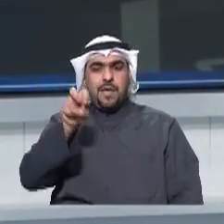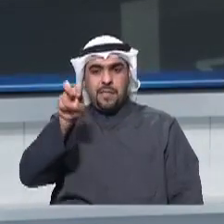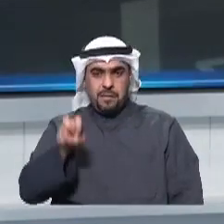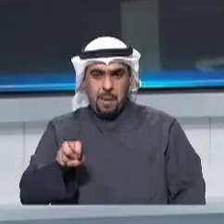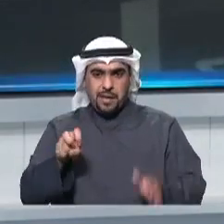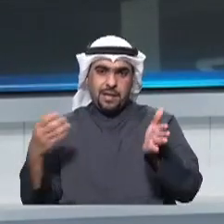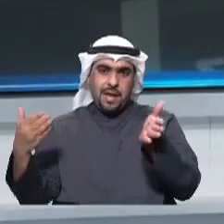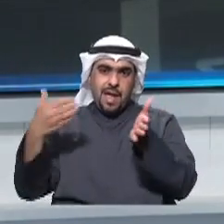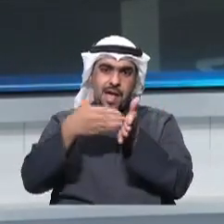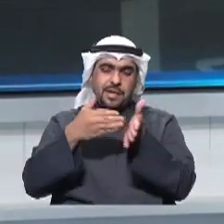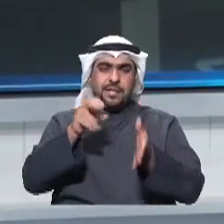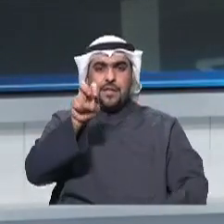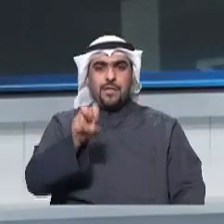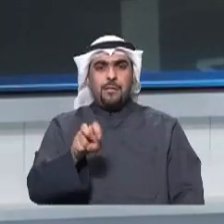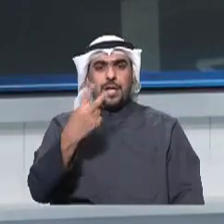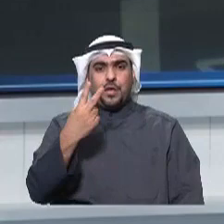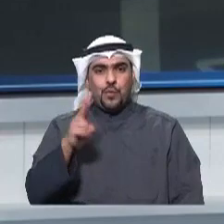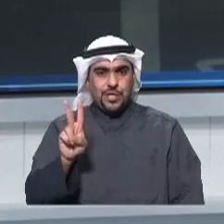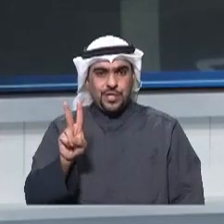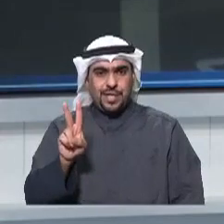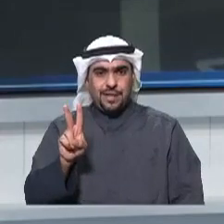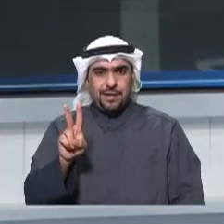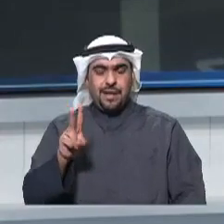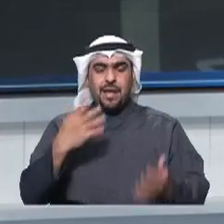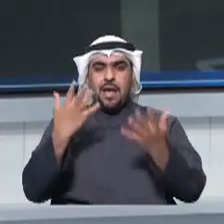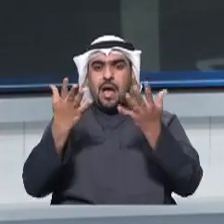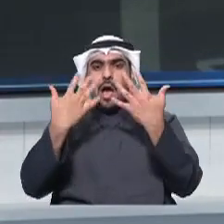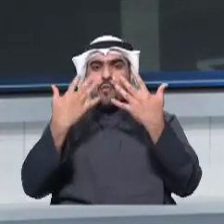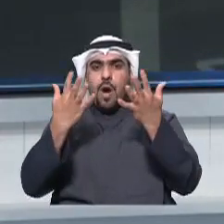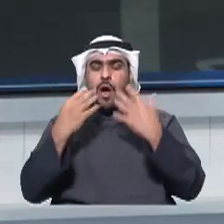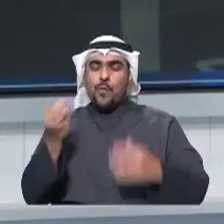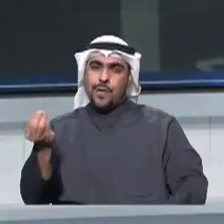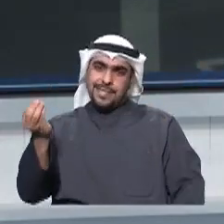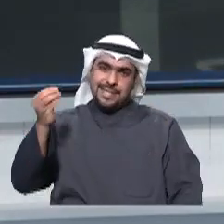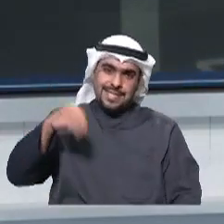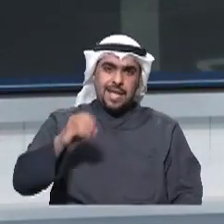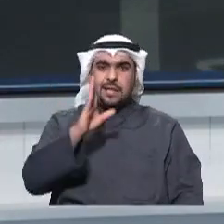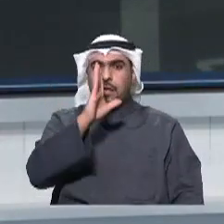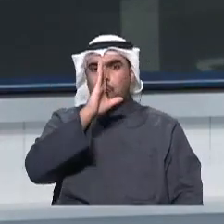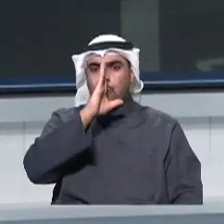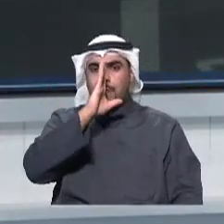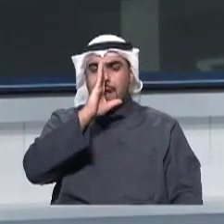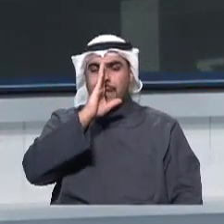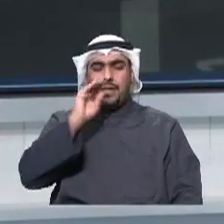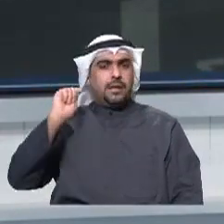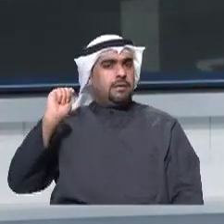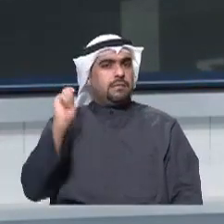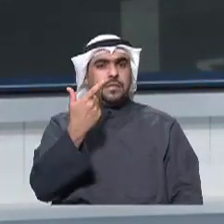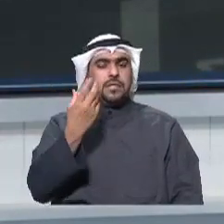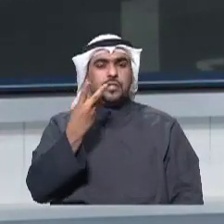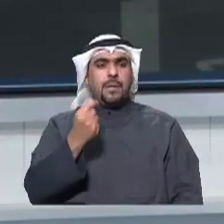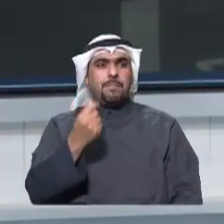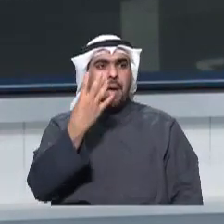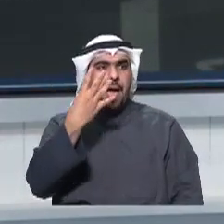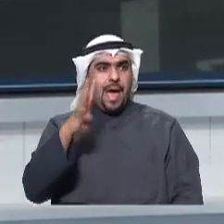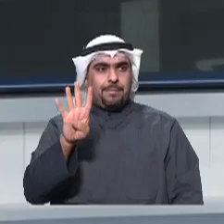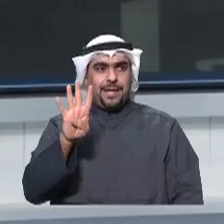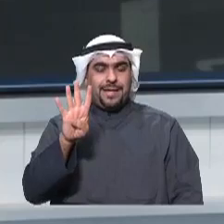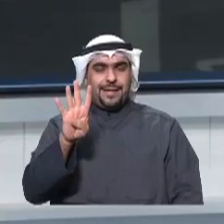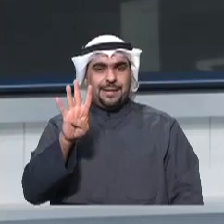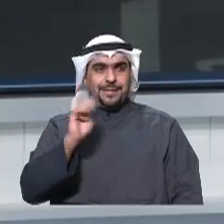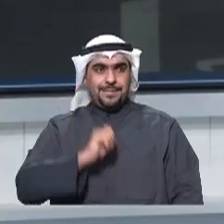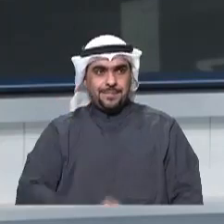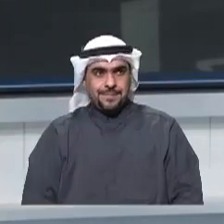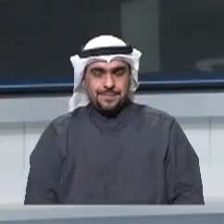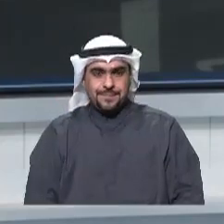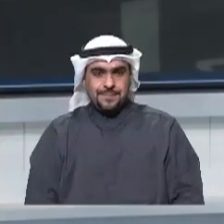بالساعة، لكن متوقع أنها تنشط على فترات خلال مساء يوم الأثنين، قد تصل أقصى سرعة للرياح إلى 40 كيلومتر بالساعة مساء